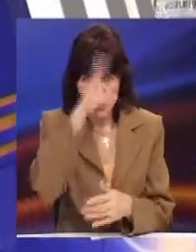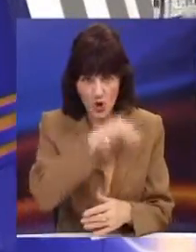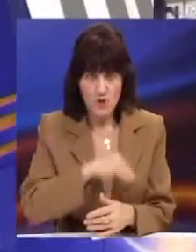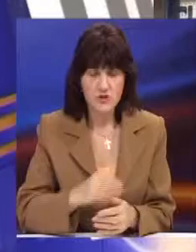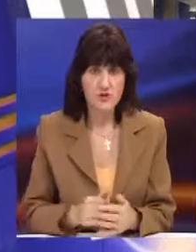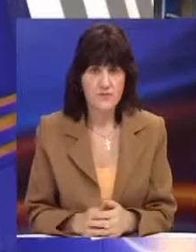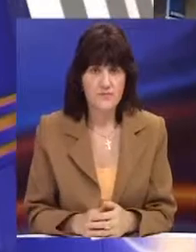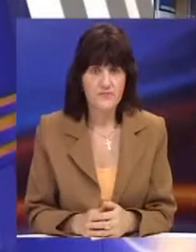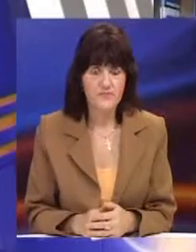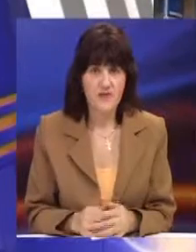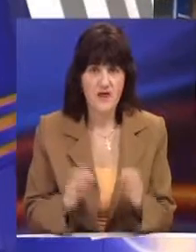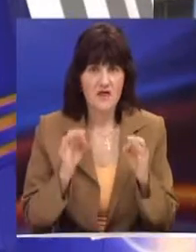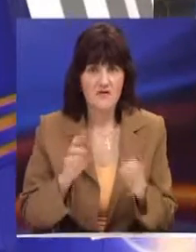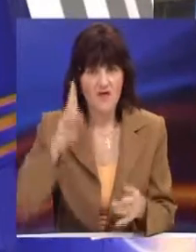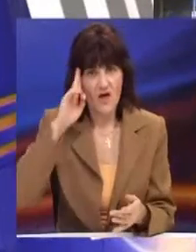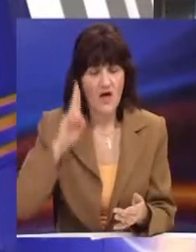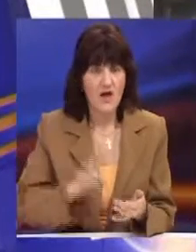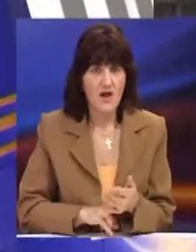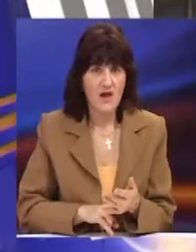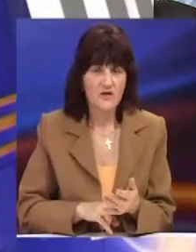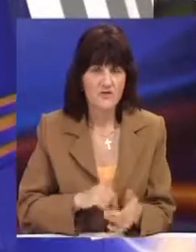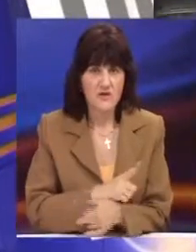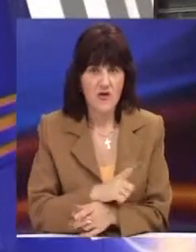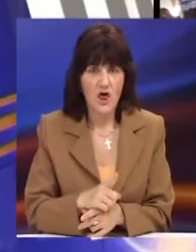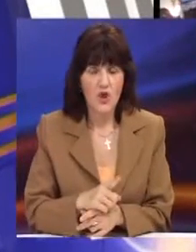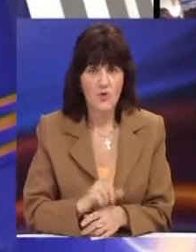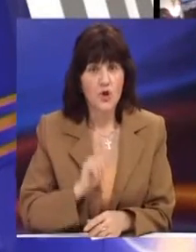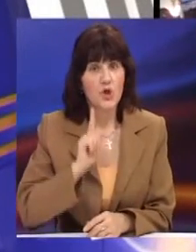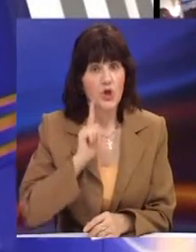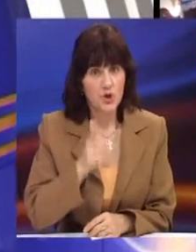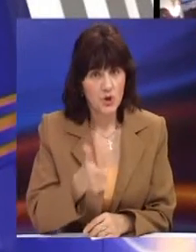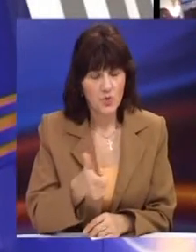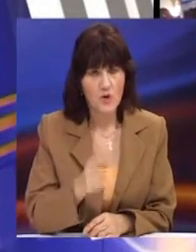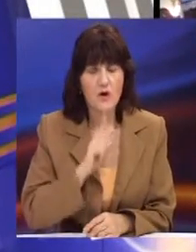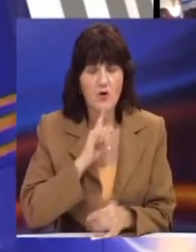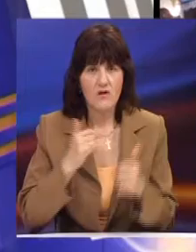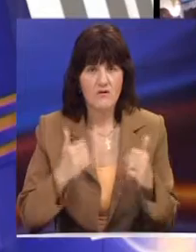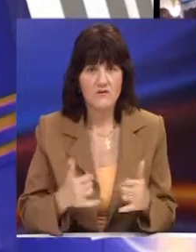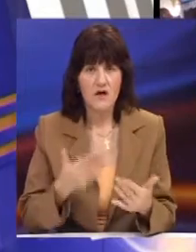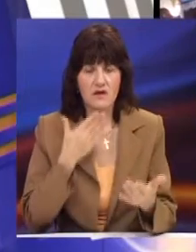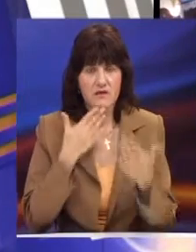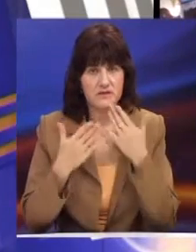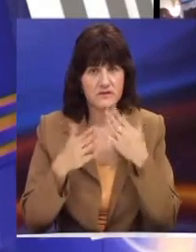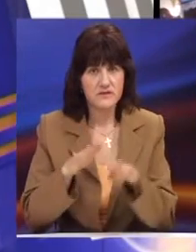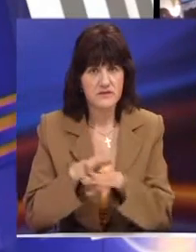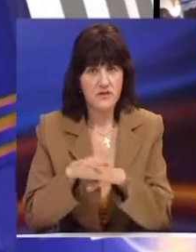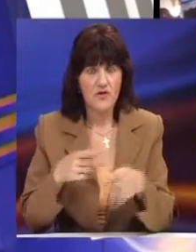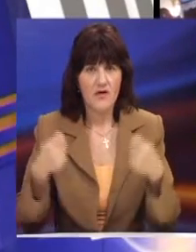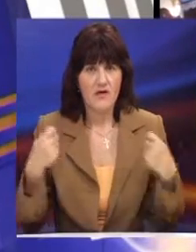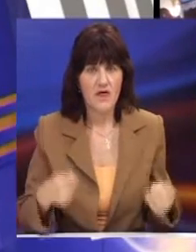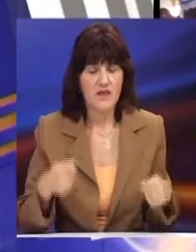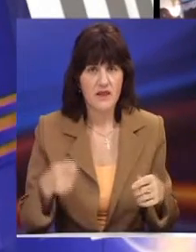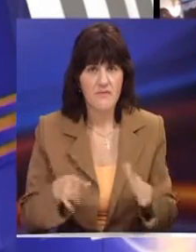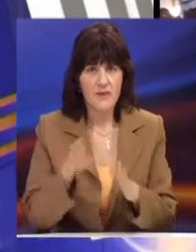noći, tako da. Sva ta rešenja preko noći toliko i traju. Druga činjenica koja je kumovala današnja skupština je odlazak